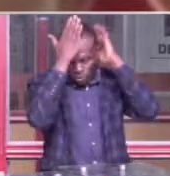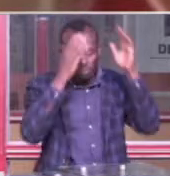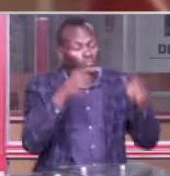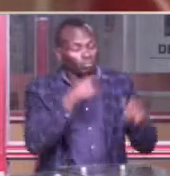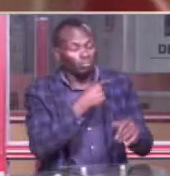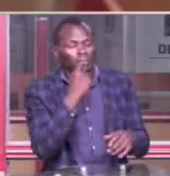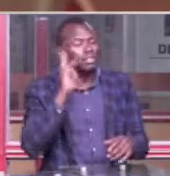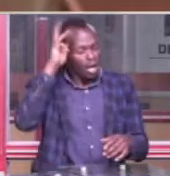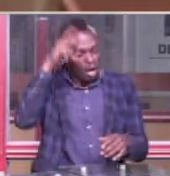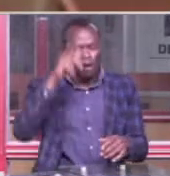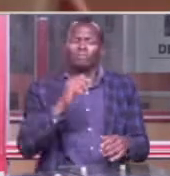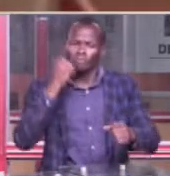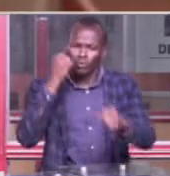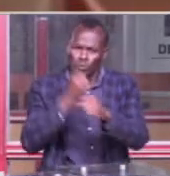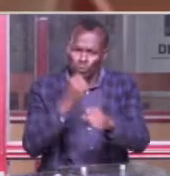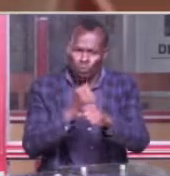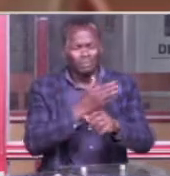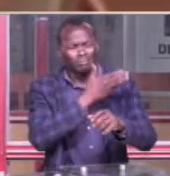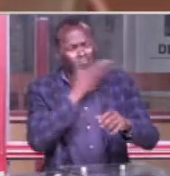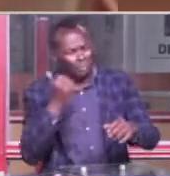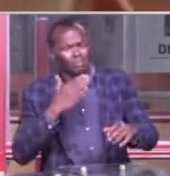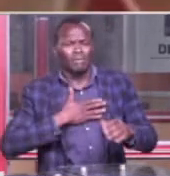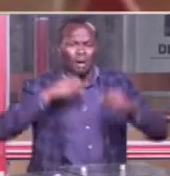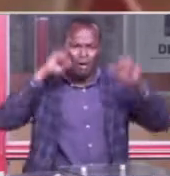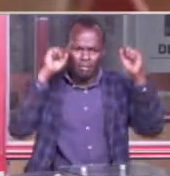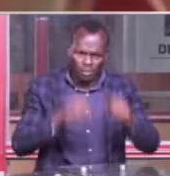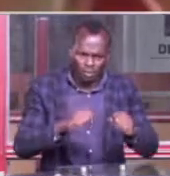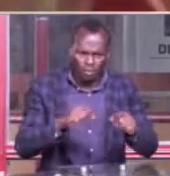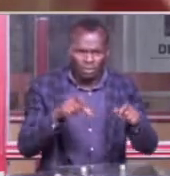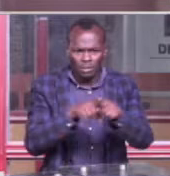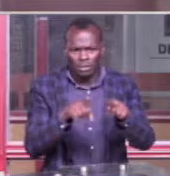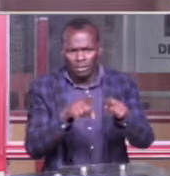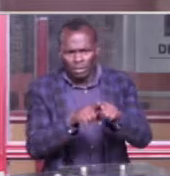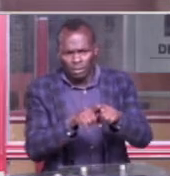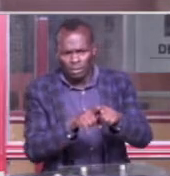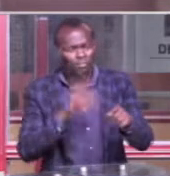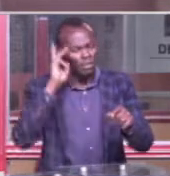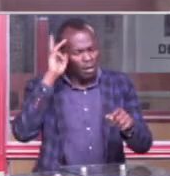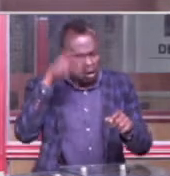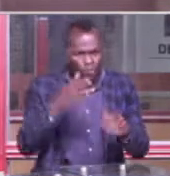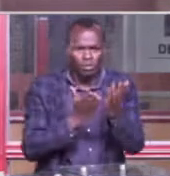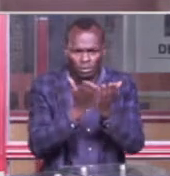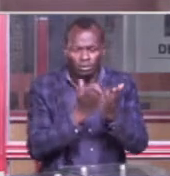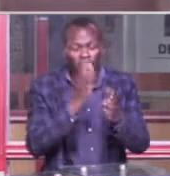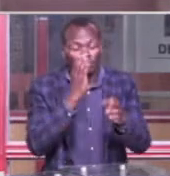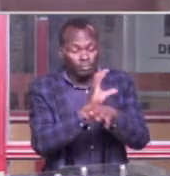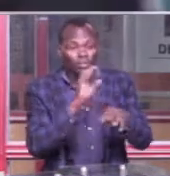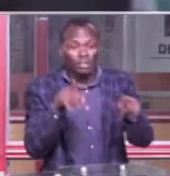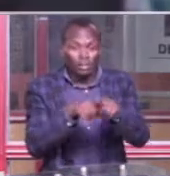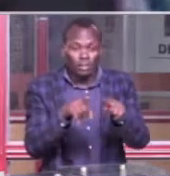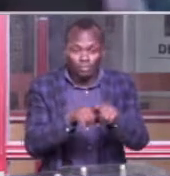assist in defending the rights, laws and liberties of the said church. Kumokoro gwachirake ntando kuri